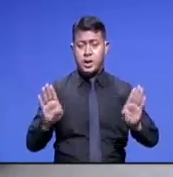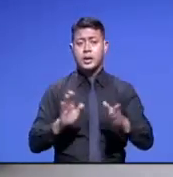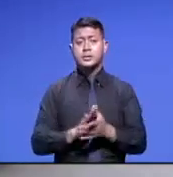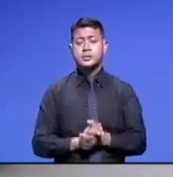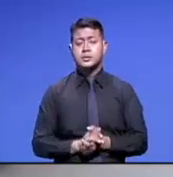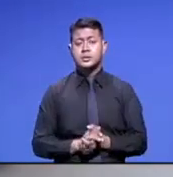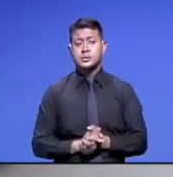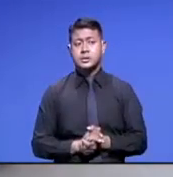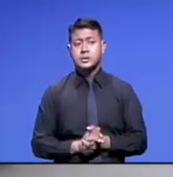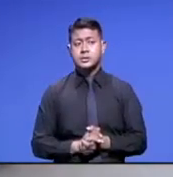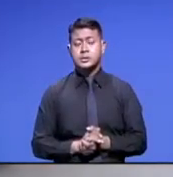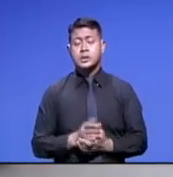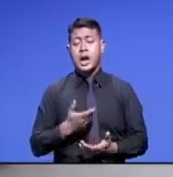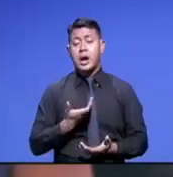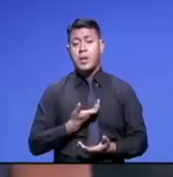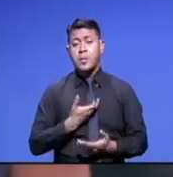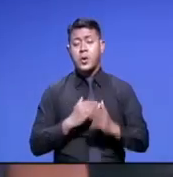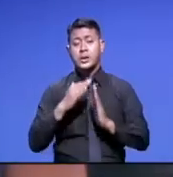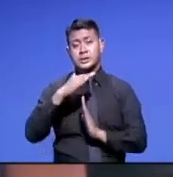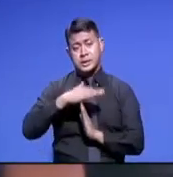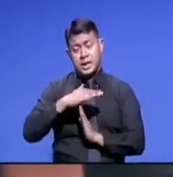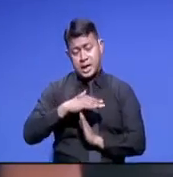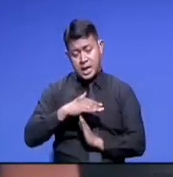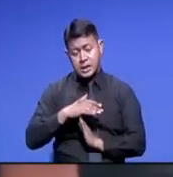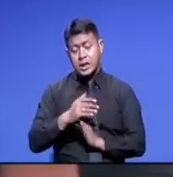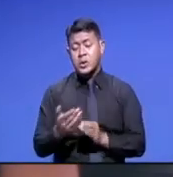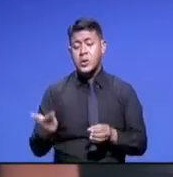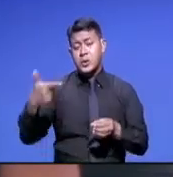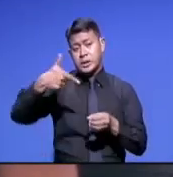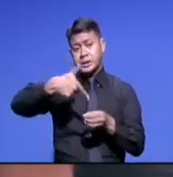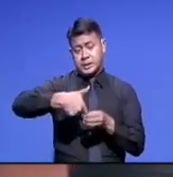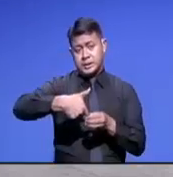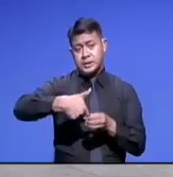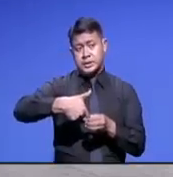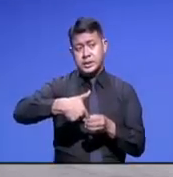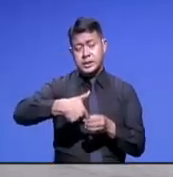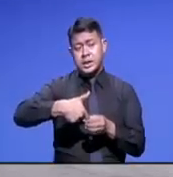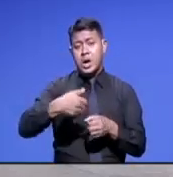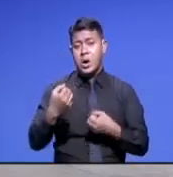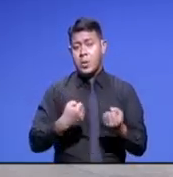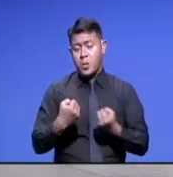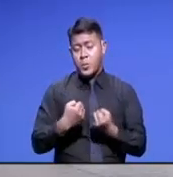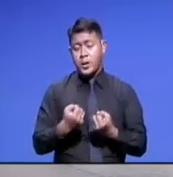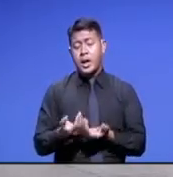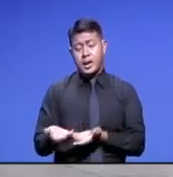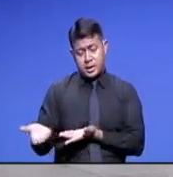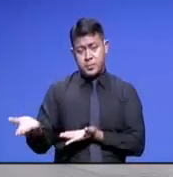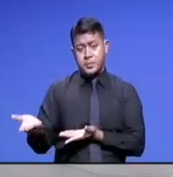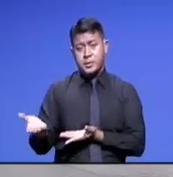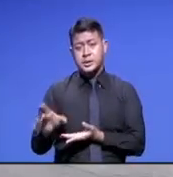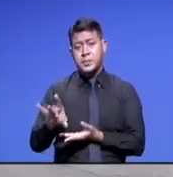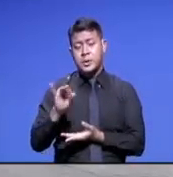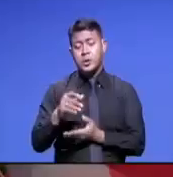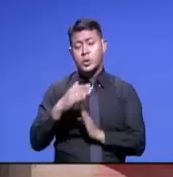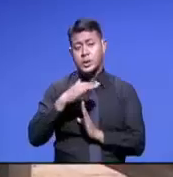sendiri. Baik Anda juga yang ingin beristirahat sebentar ataupun mengisi BBM mobil Anda bisa memilih